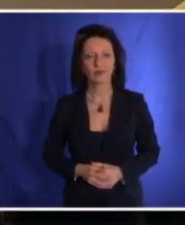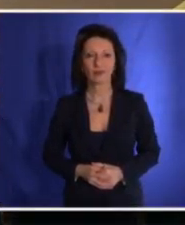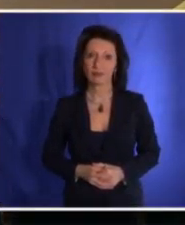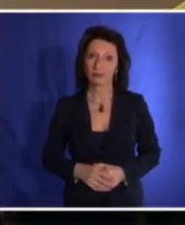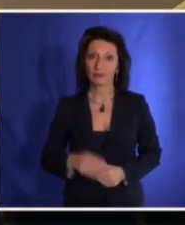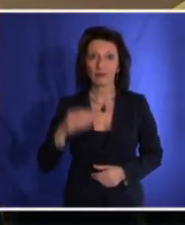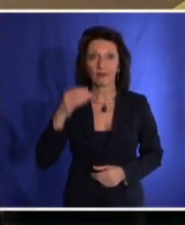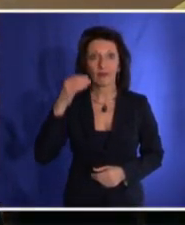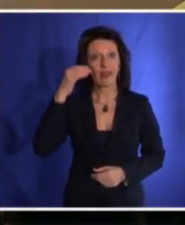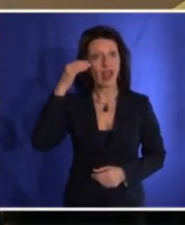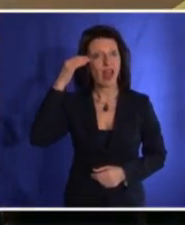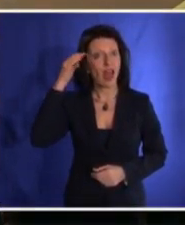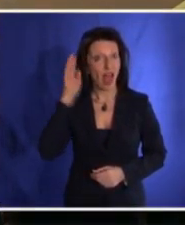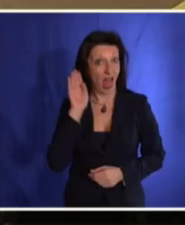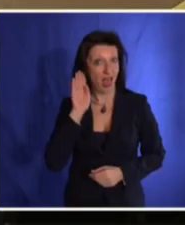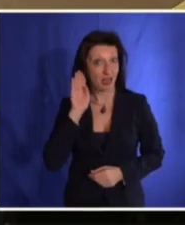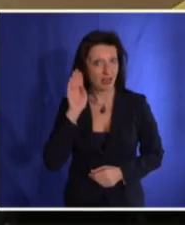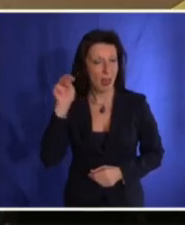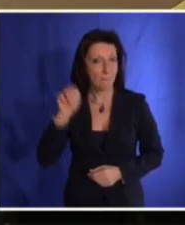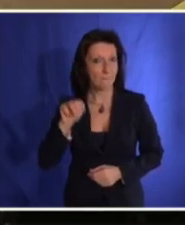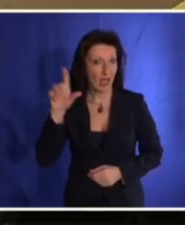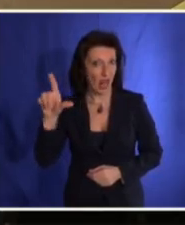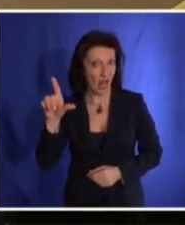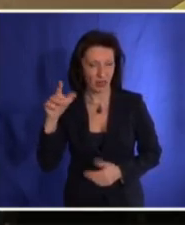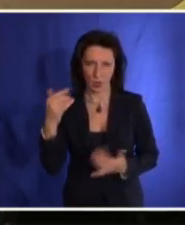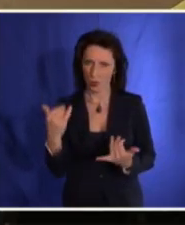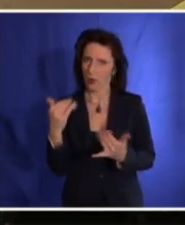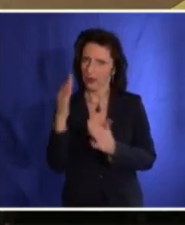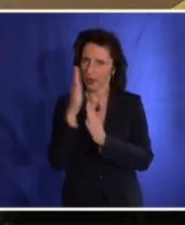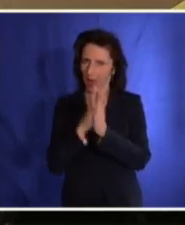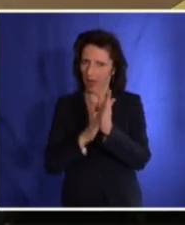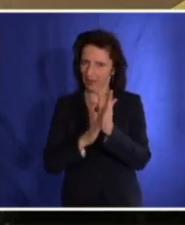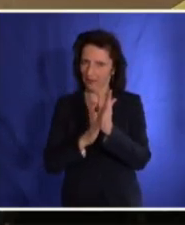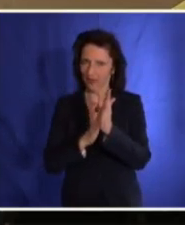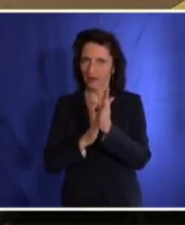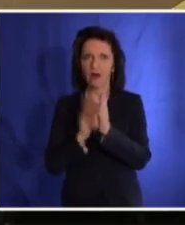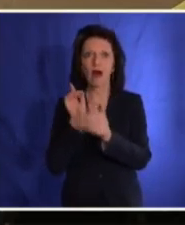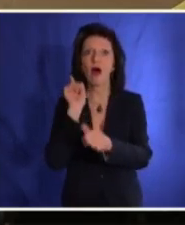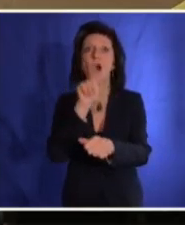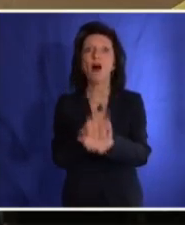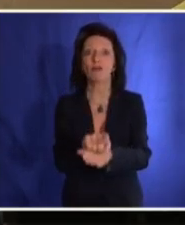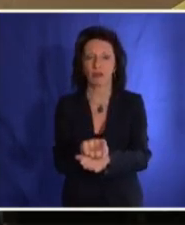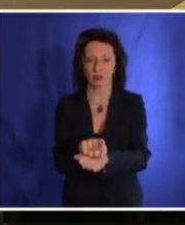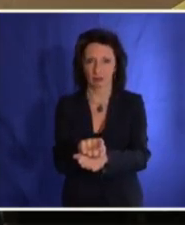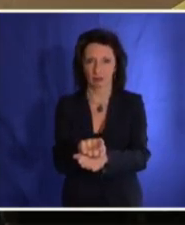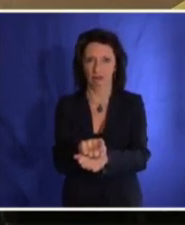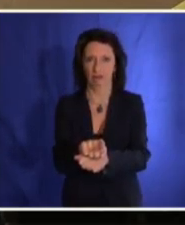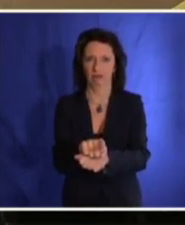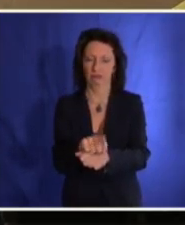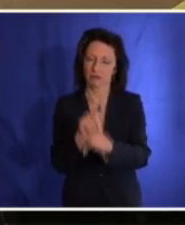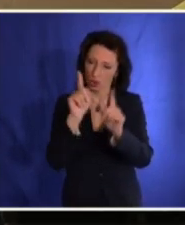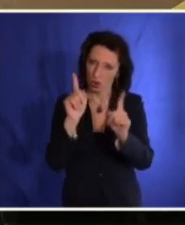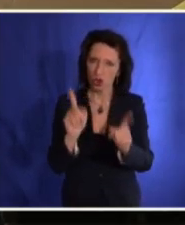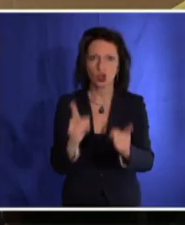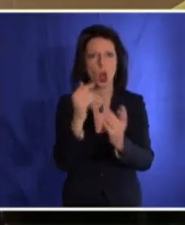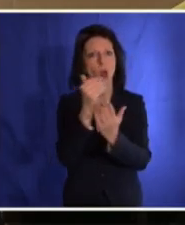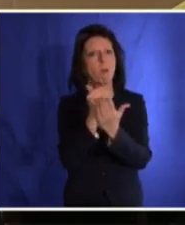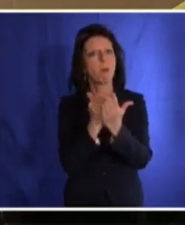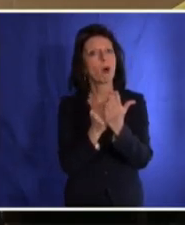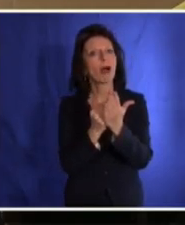Hanni-Mick Leitner hat heute zu Beginn den Auftrag gegeben, dass wir ein neues Programm schreiben.